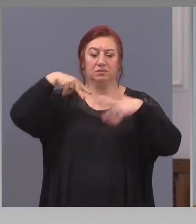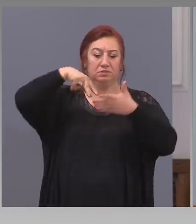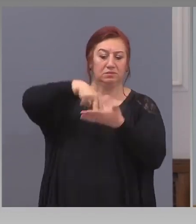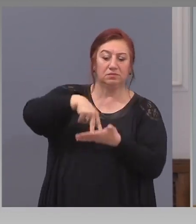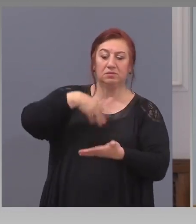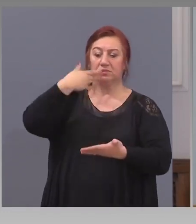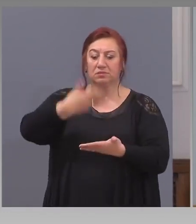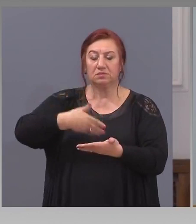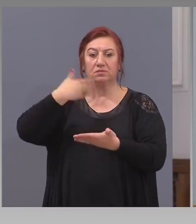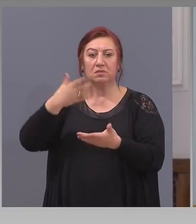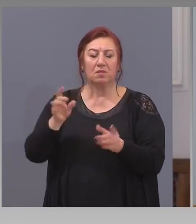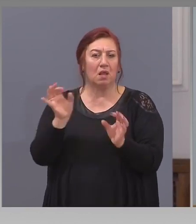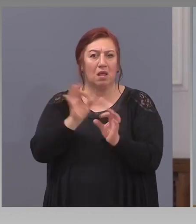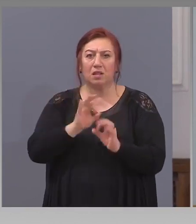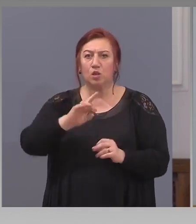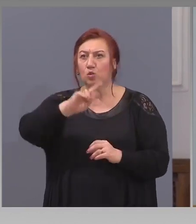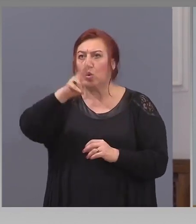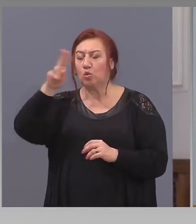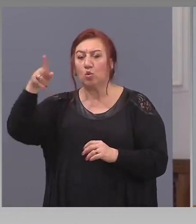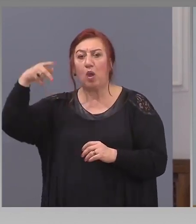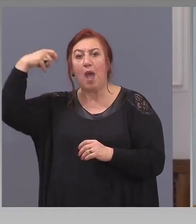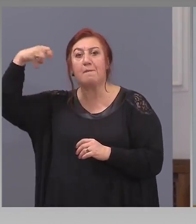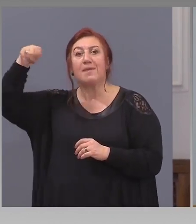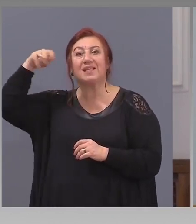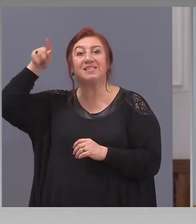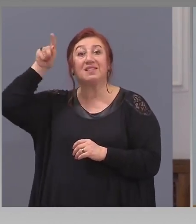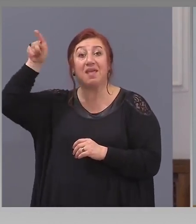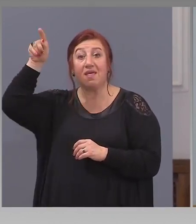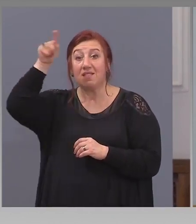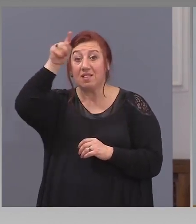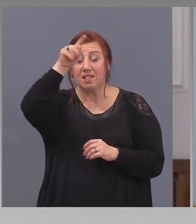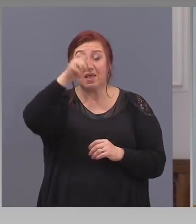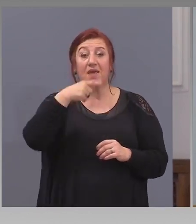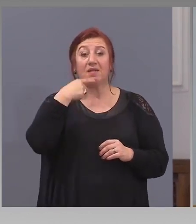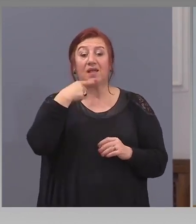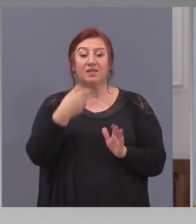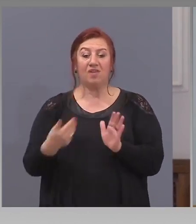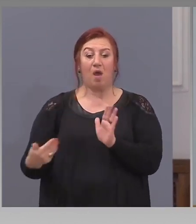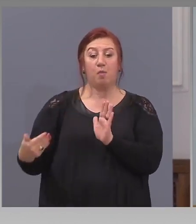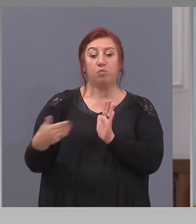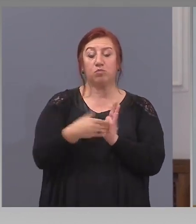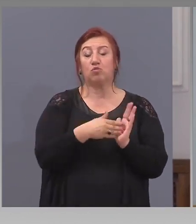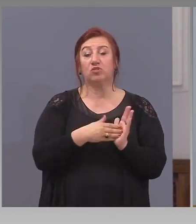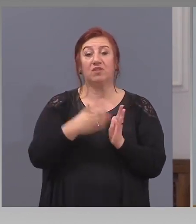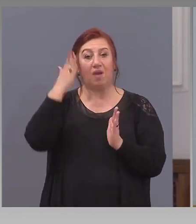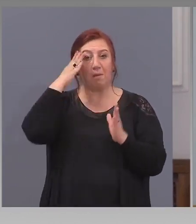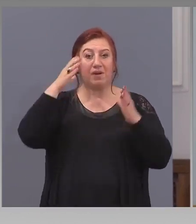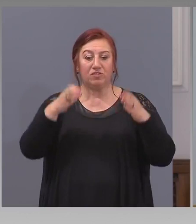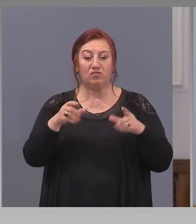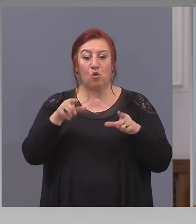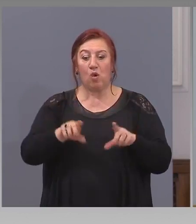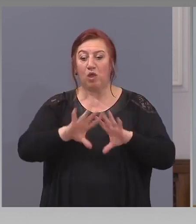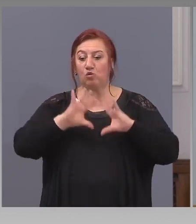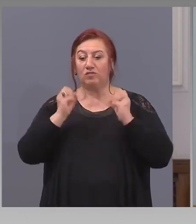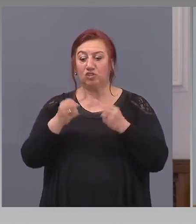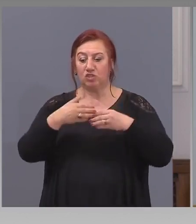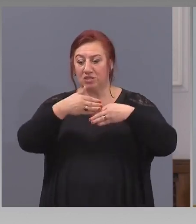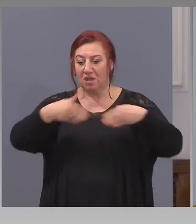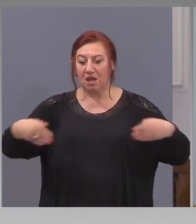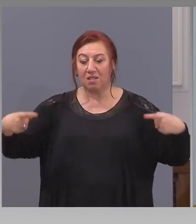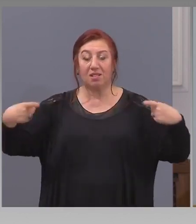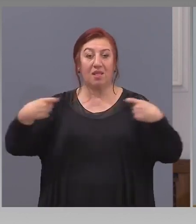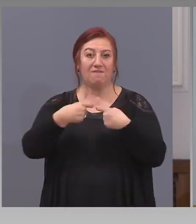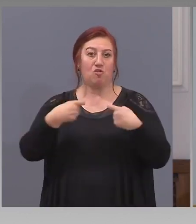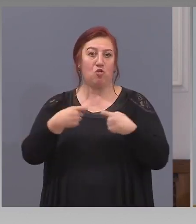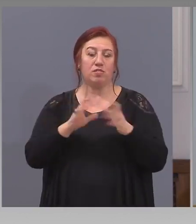Нито някой друг президент да си изкаже срещу правителството си, когато всички са на фронта. Ако съм пропуснал, моя